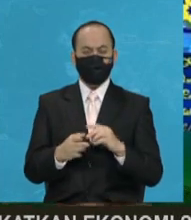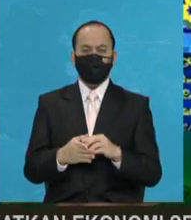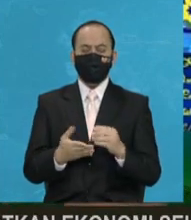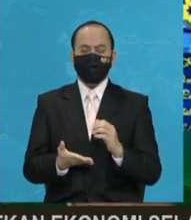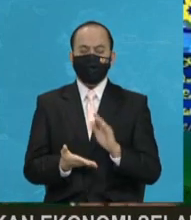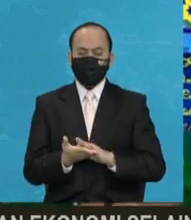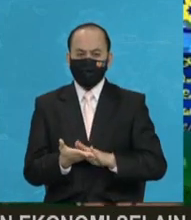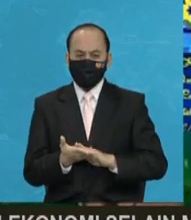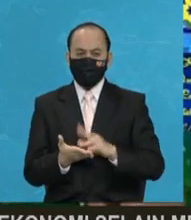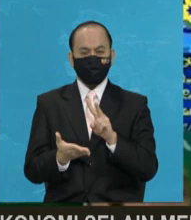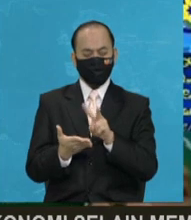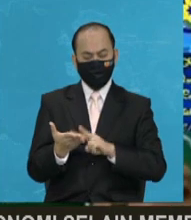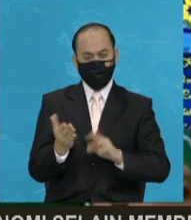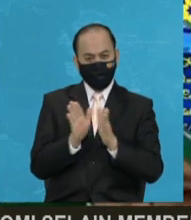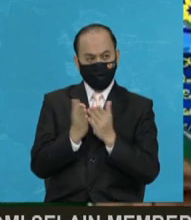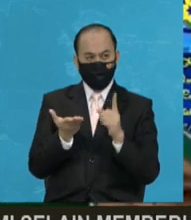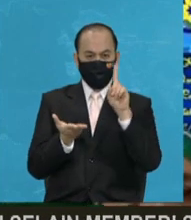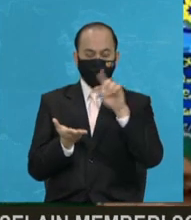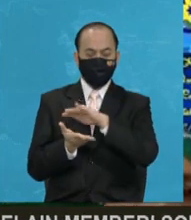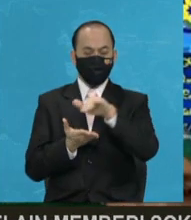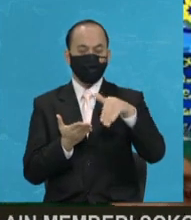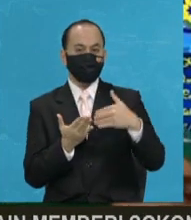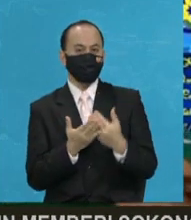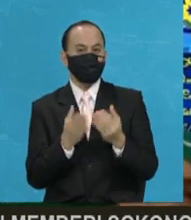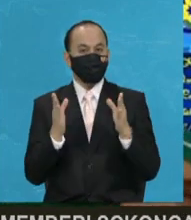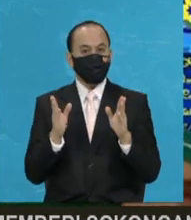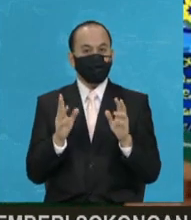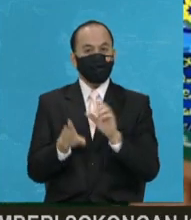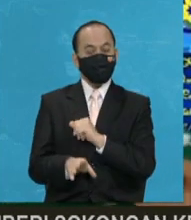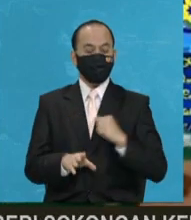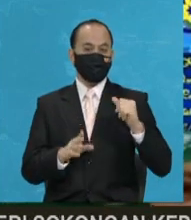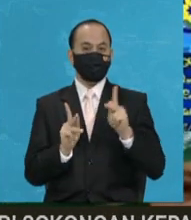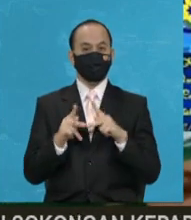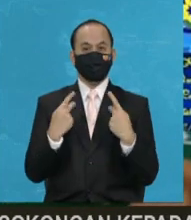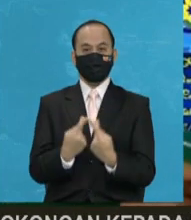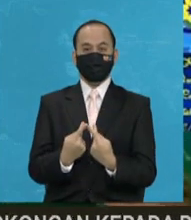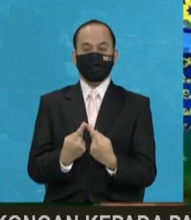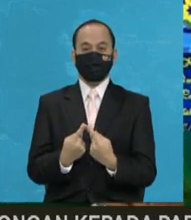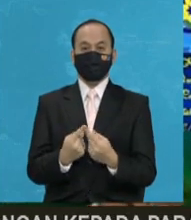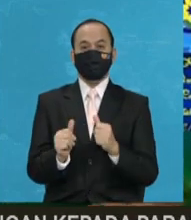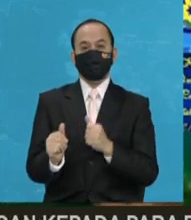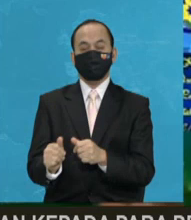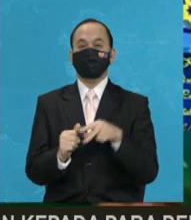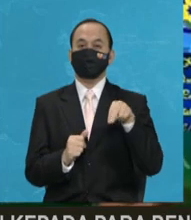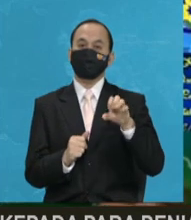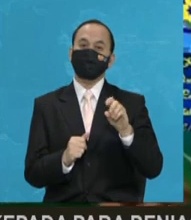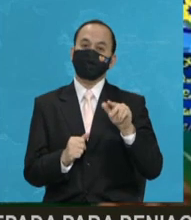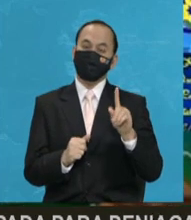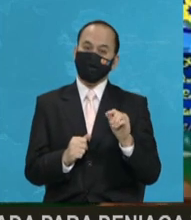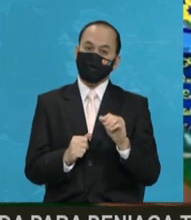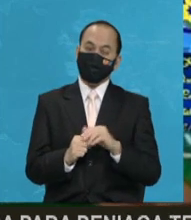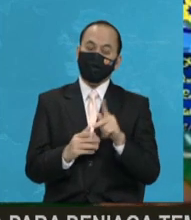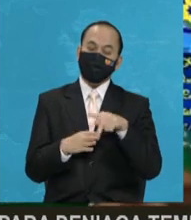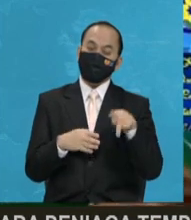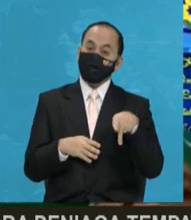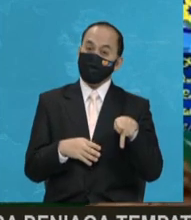memupuk budaya membaca Alquran dalam kalangan persatuan antara yang menyertainya naik-naik yang dipertua sepanjang Hayat